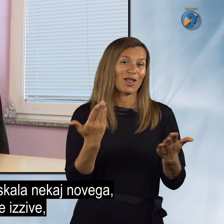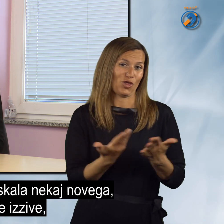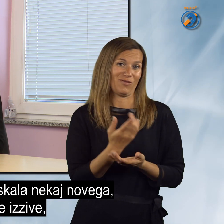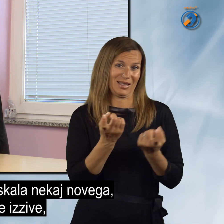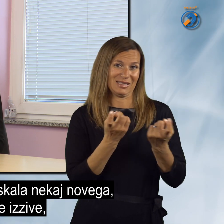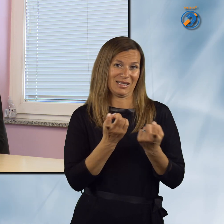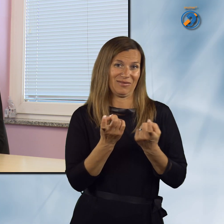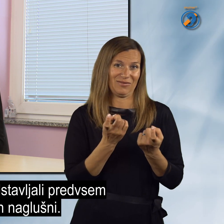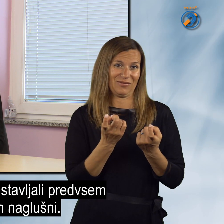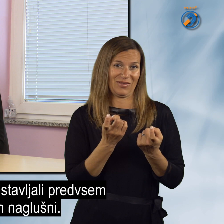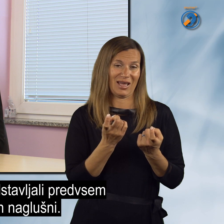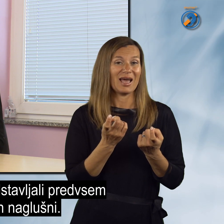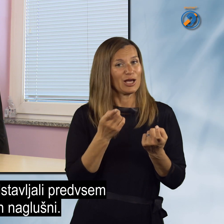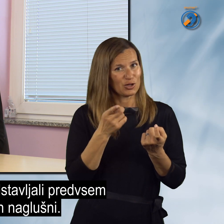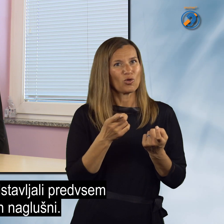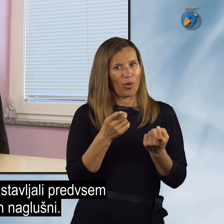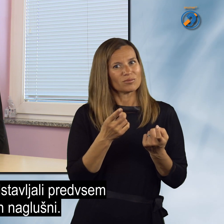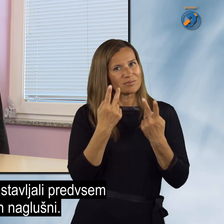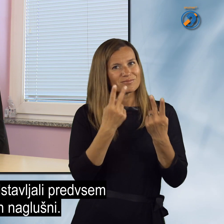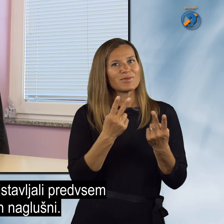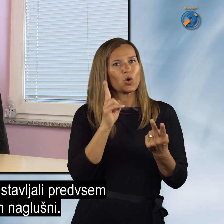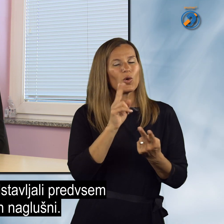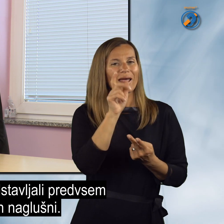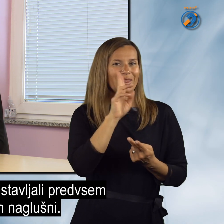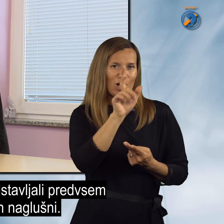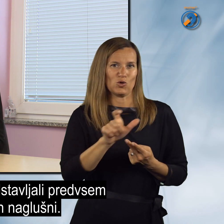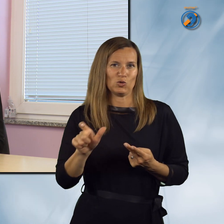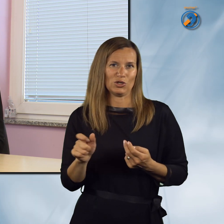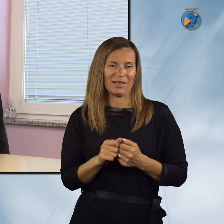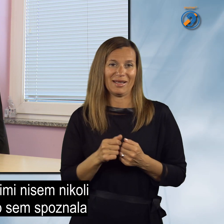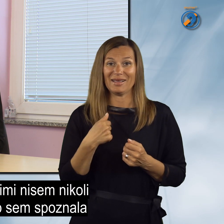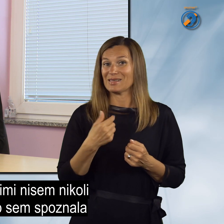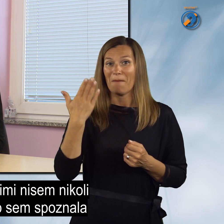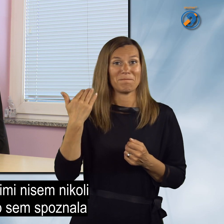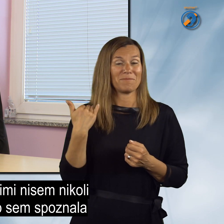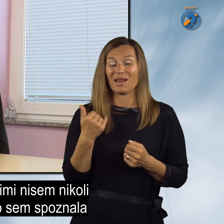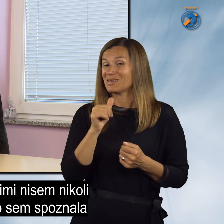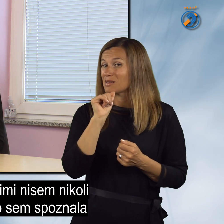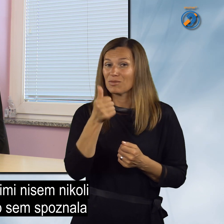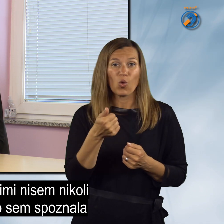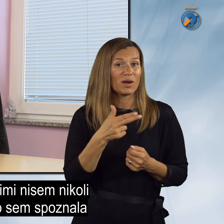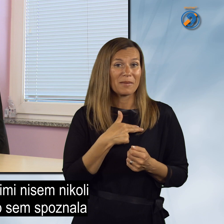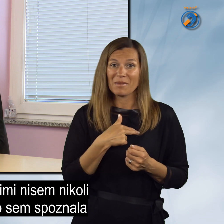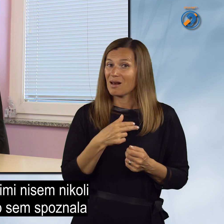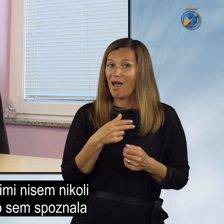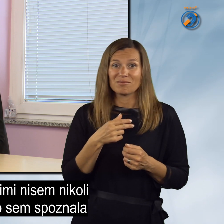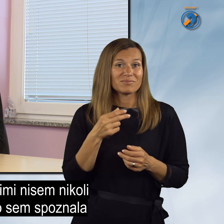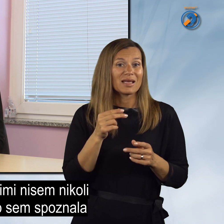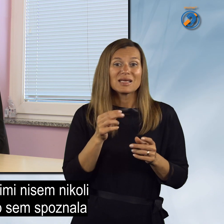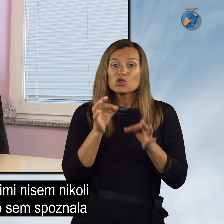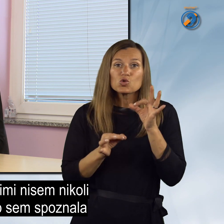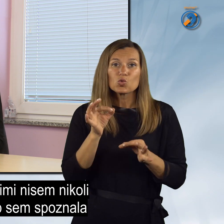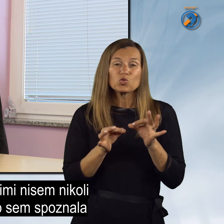neke nove izzive, kar so mi predstavljali predvsem gluhi in naglušni. Namreč jaz se prej z njimi nisem nikoli